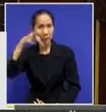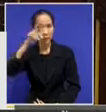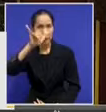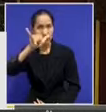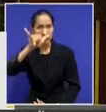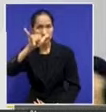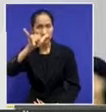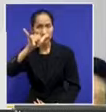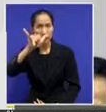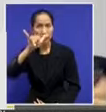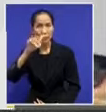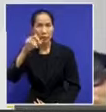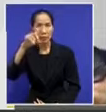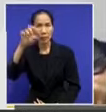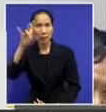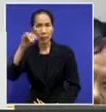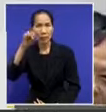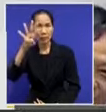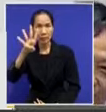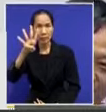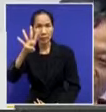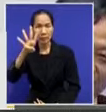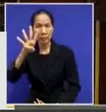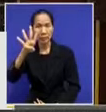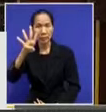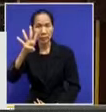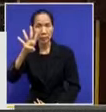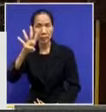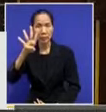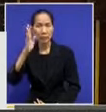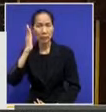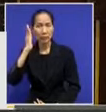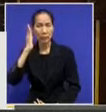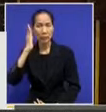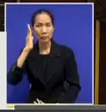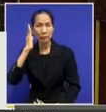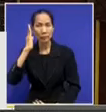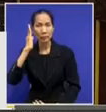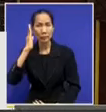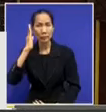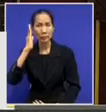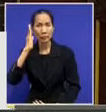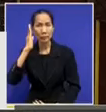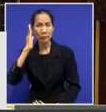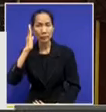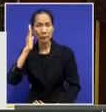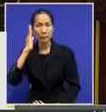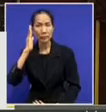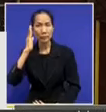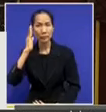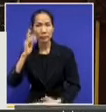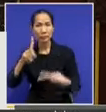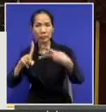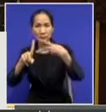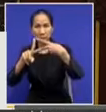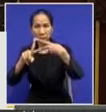จันทร์โอชาครับ 174นายณัฐชาบุญชัยสวัสดิ ์คุณธ